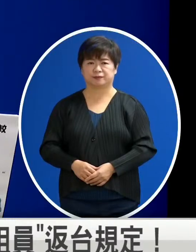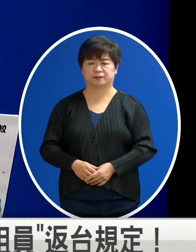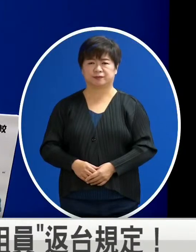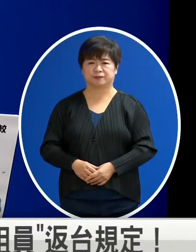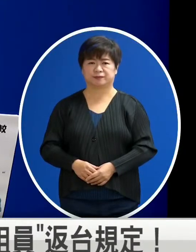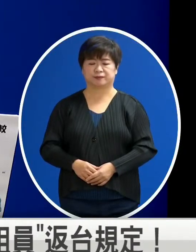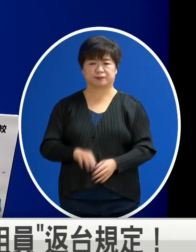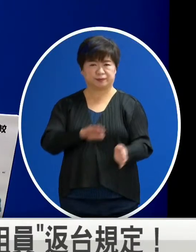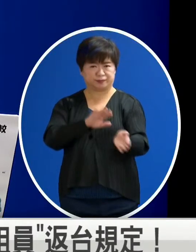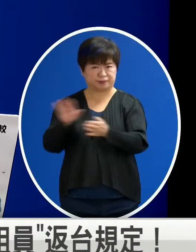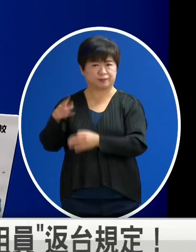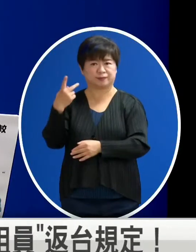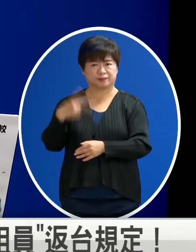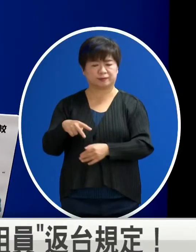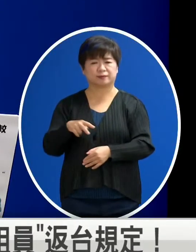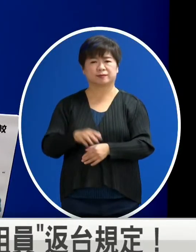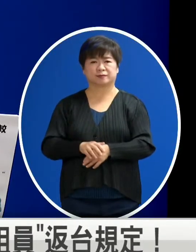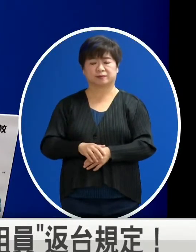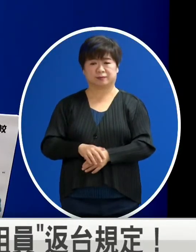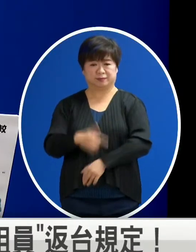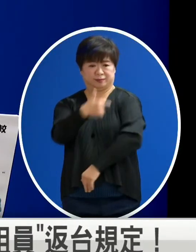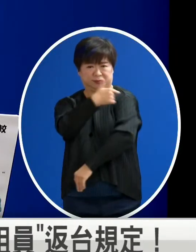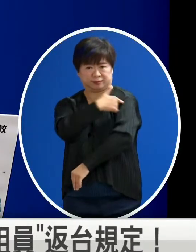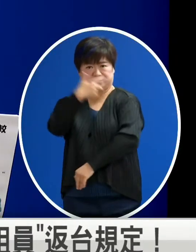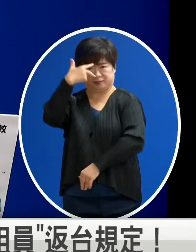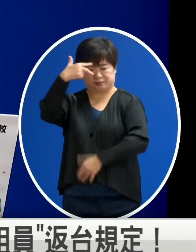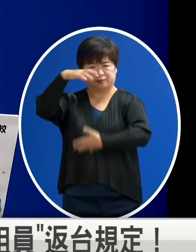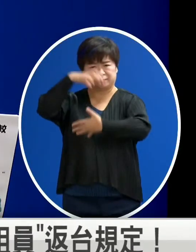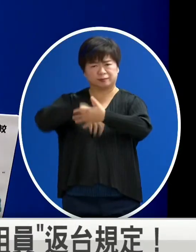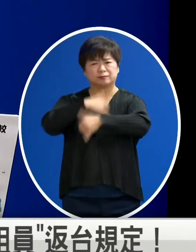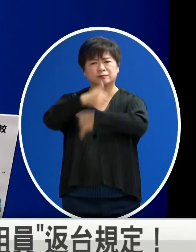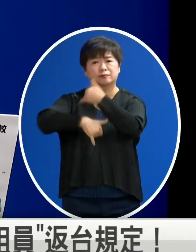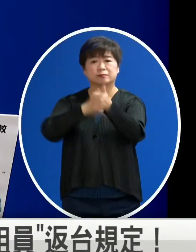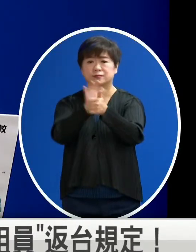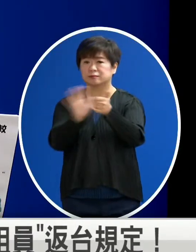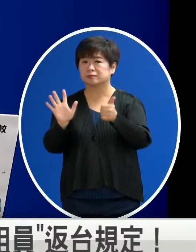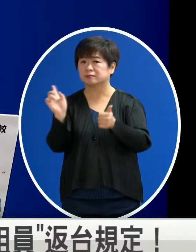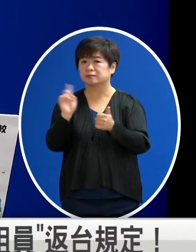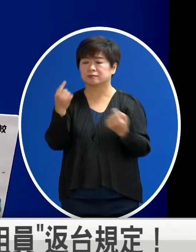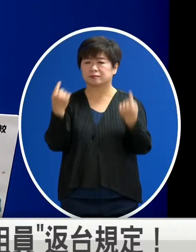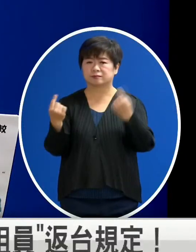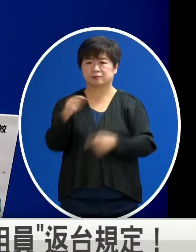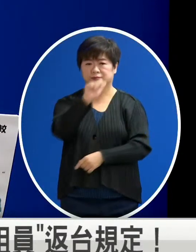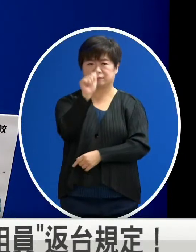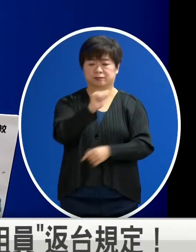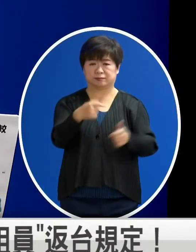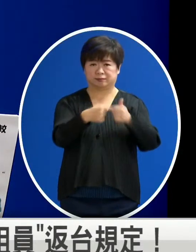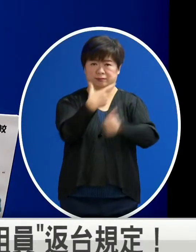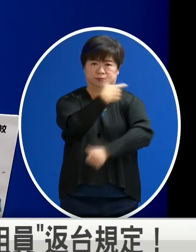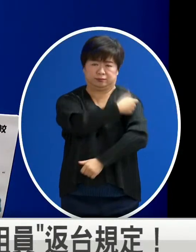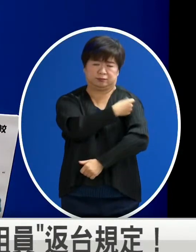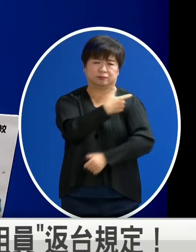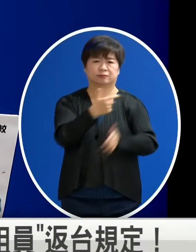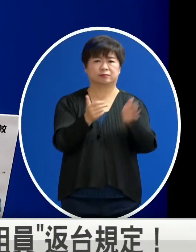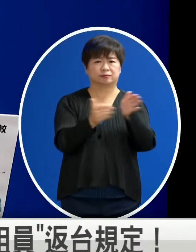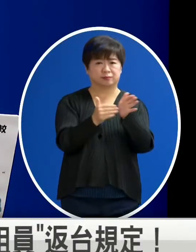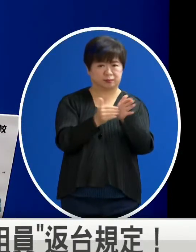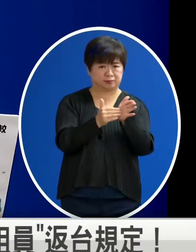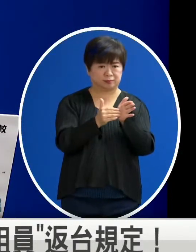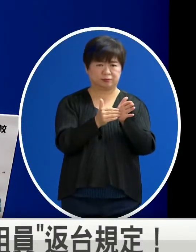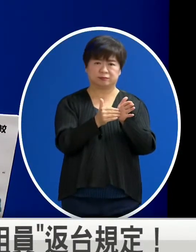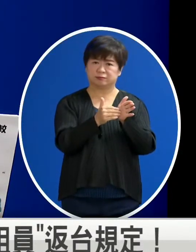那在针对这个接种7日内的一个生活影响的比较的部分啊，那 A 粒的第一剂的部分可以看到，